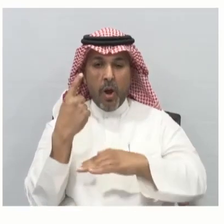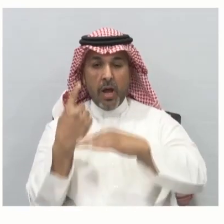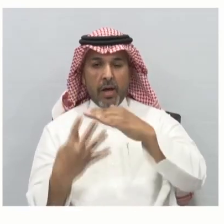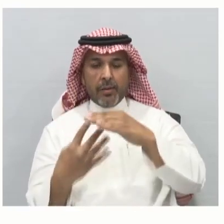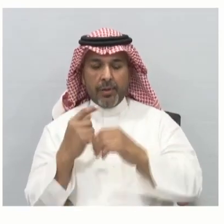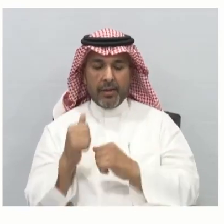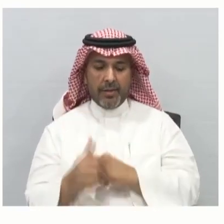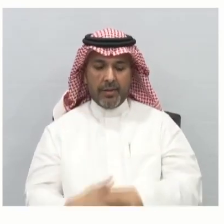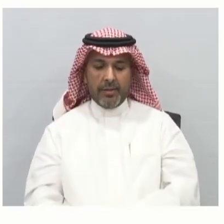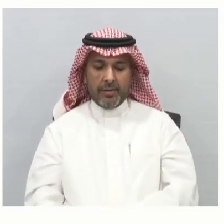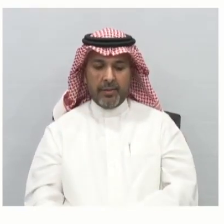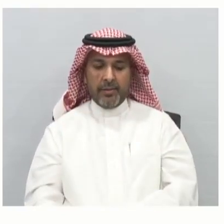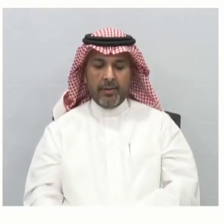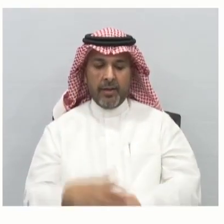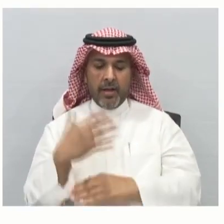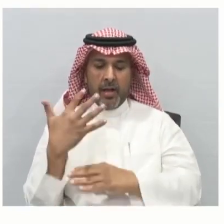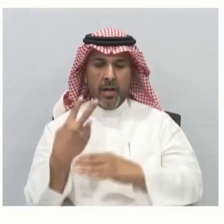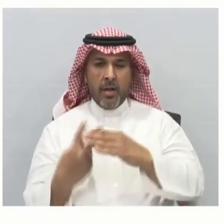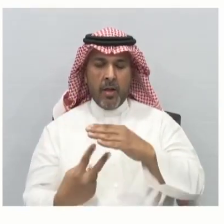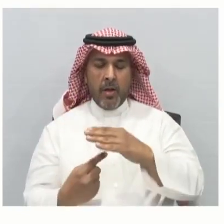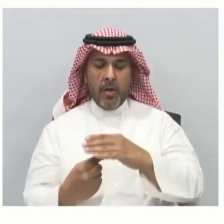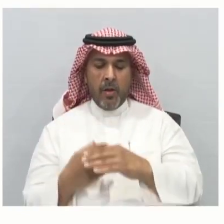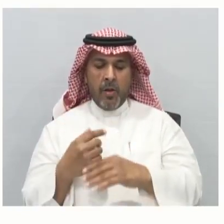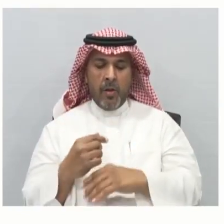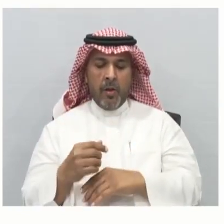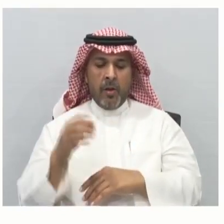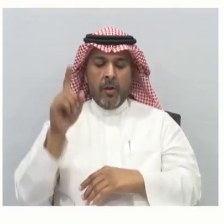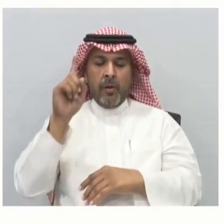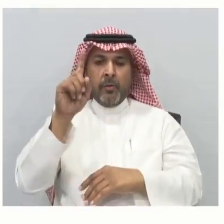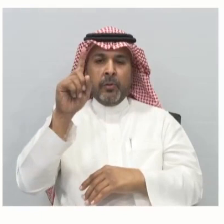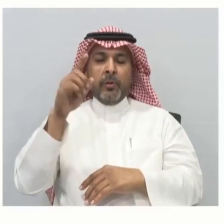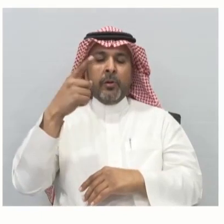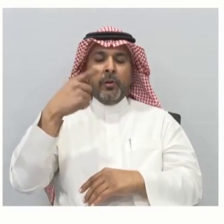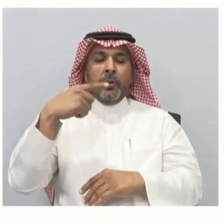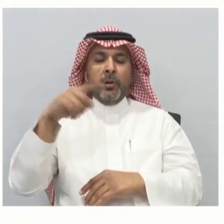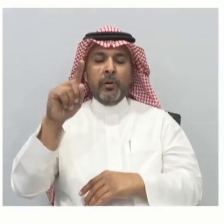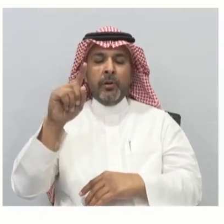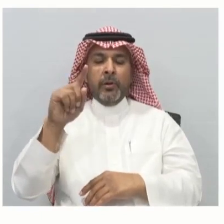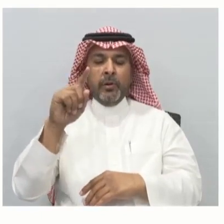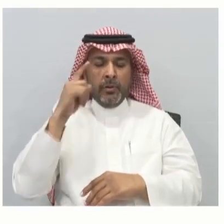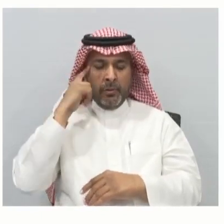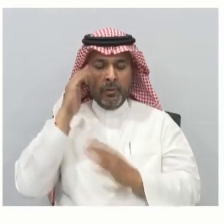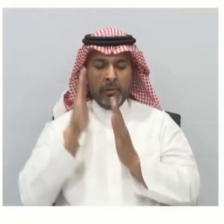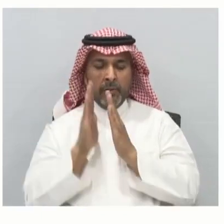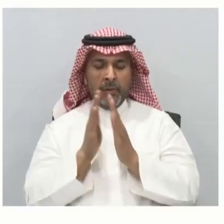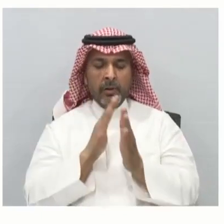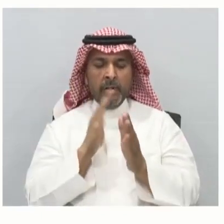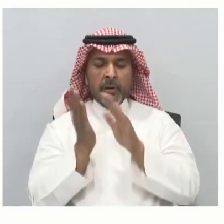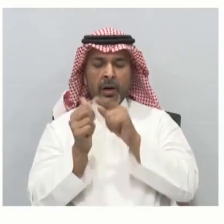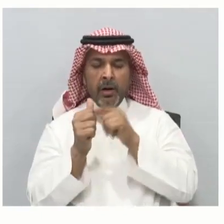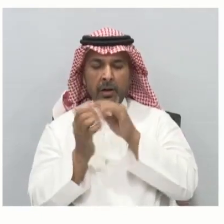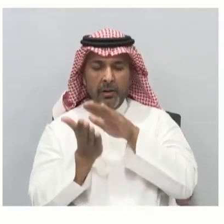الخمسه على 12 والثال ايضا الفقره ب هي الصحيحه لاحظ الان مرتبه